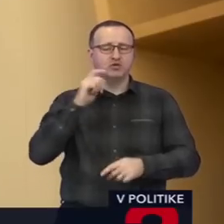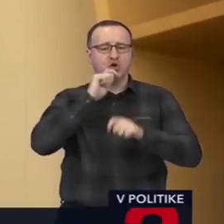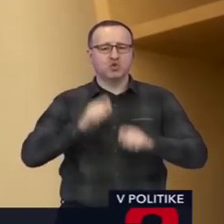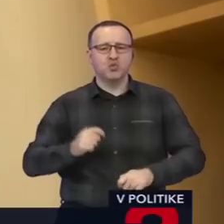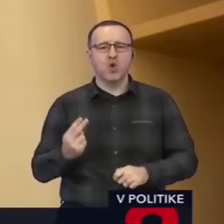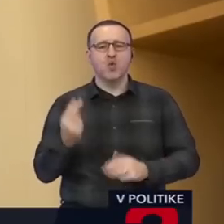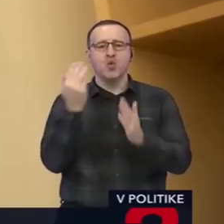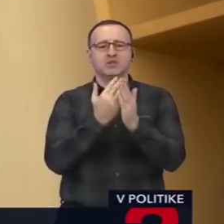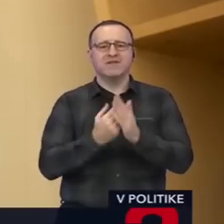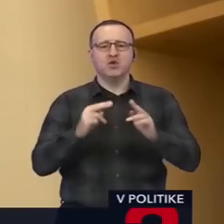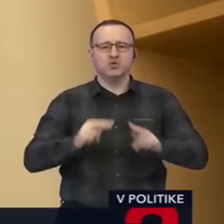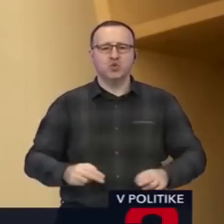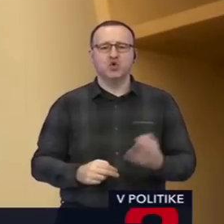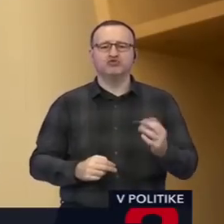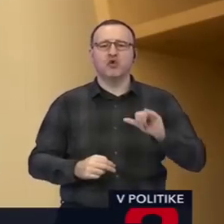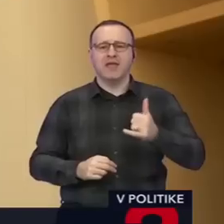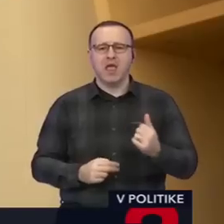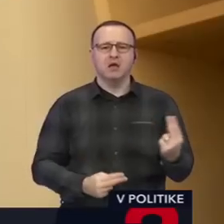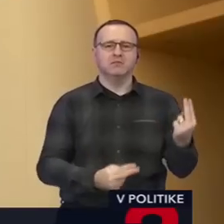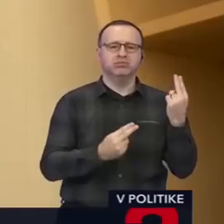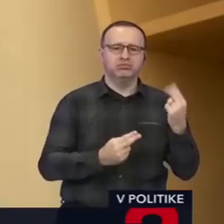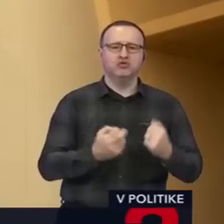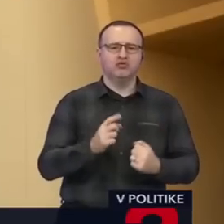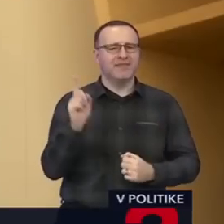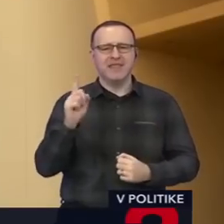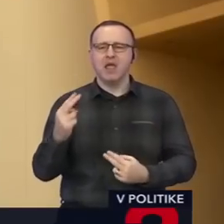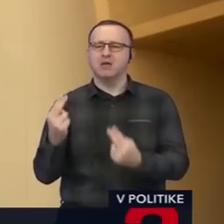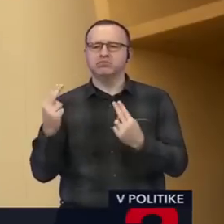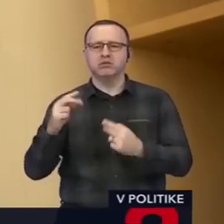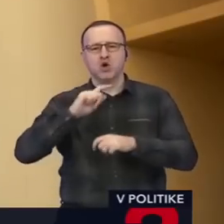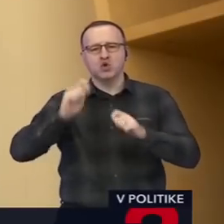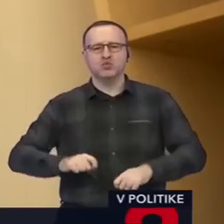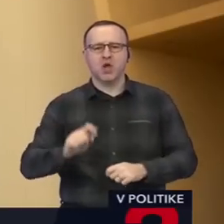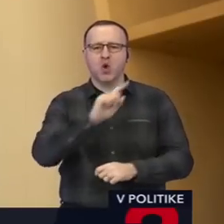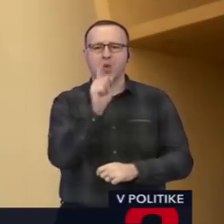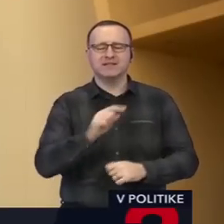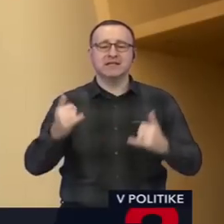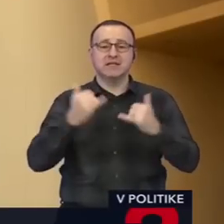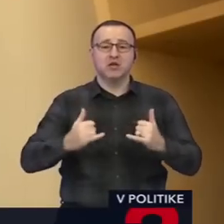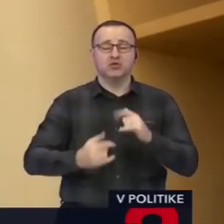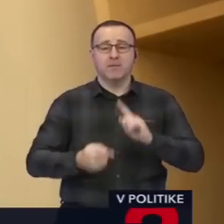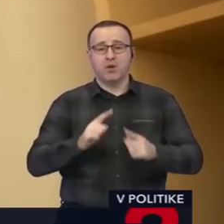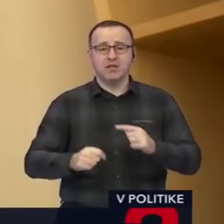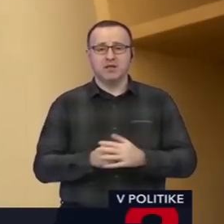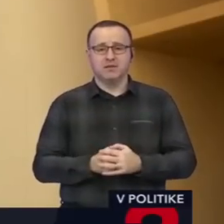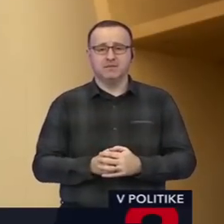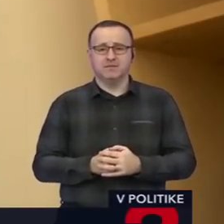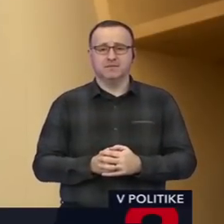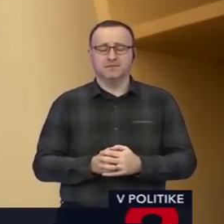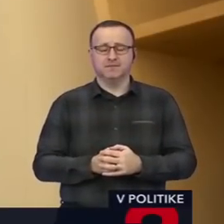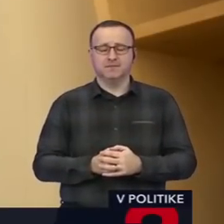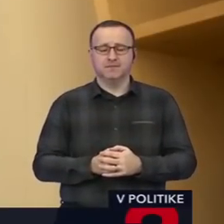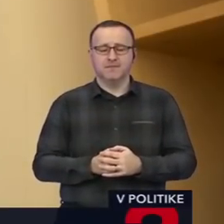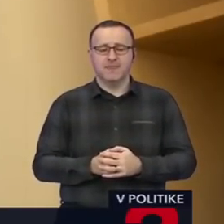tom, čo predstavuje a čo nepredstavuje zásadné rozhodnutie v otázke zahraničnej politiky. Bolo to možno jedno rozhodnutie, ale